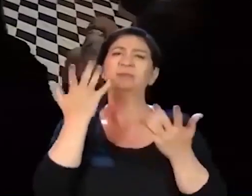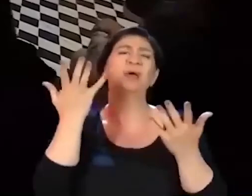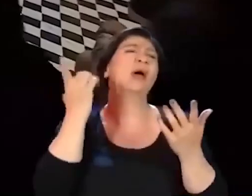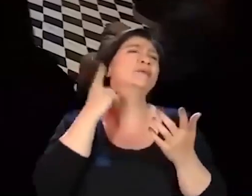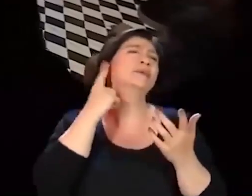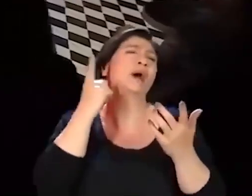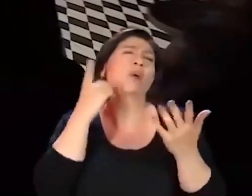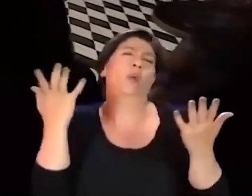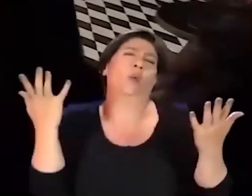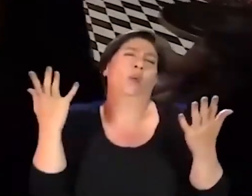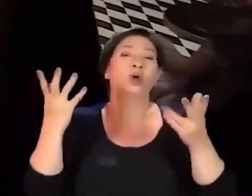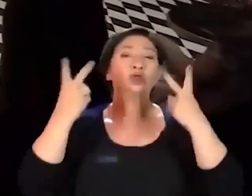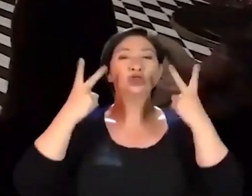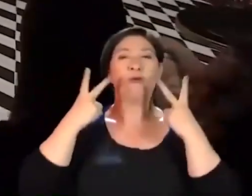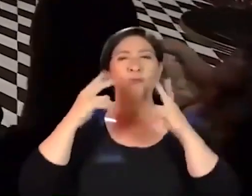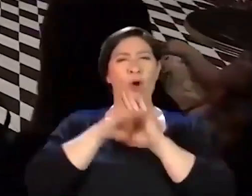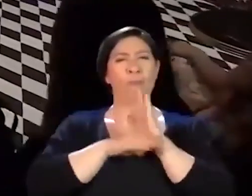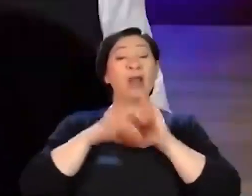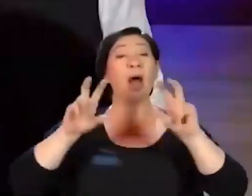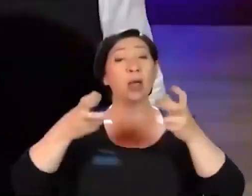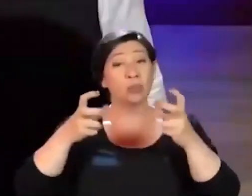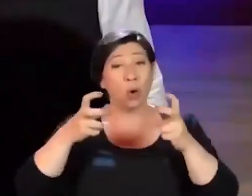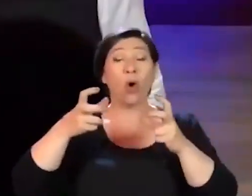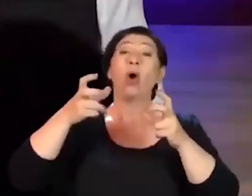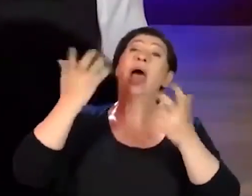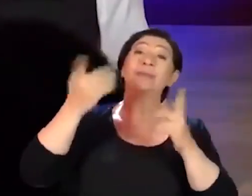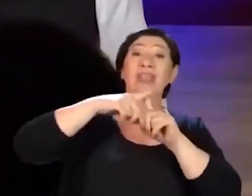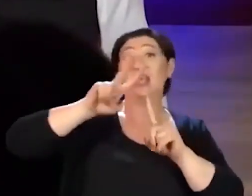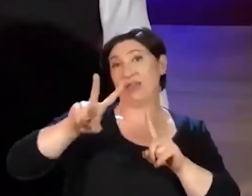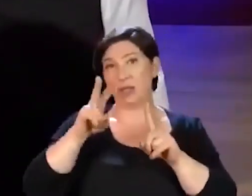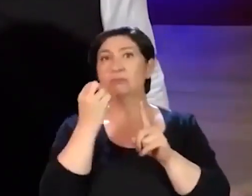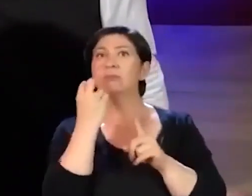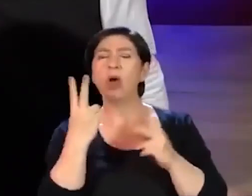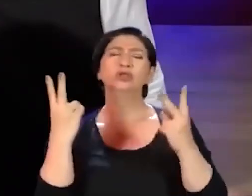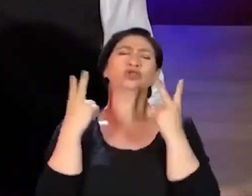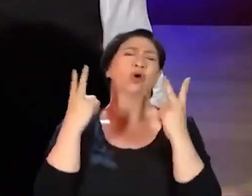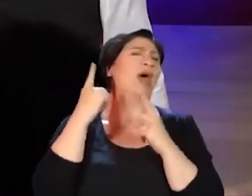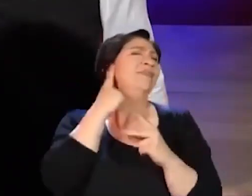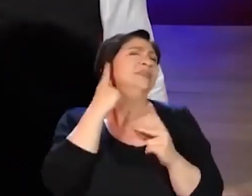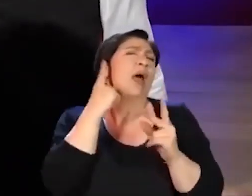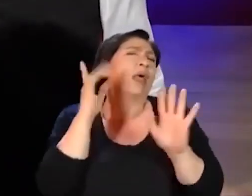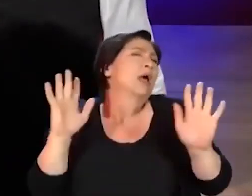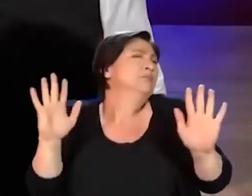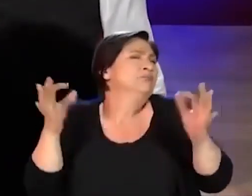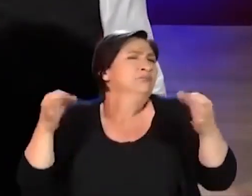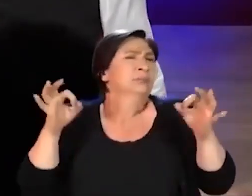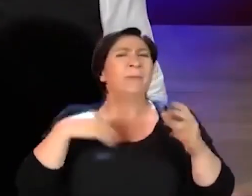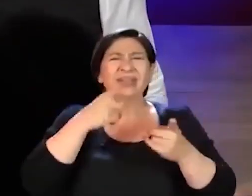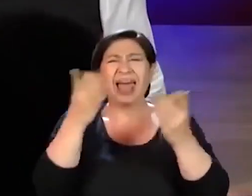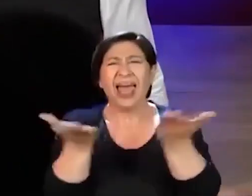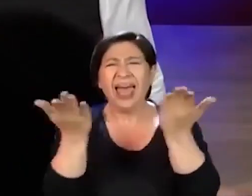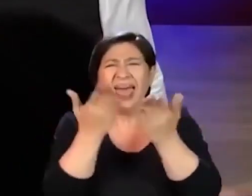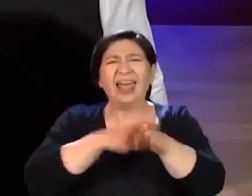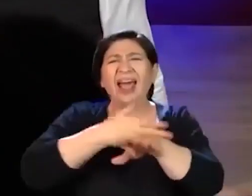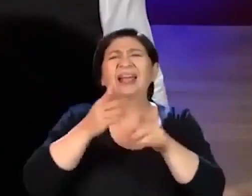efsane. Çok hani talk show'un Türkiye'deki hem radyodaki çok hem sevdim. De ekranlardaki efsanesi. Yani ben sana bunları bilmem ne için